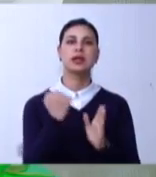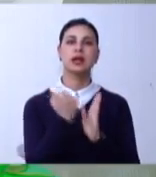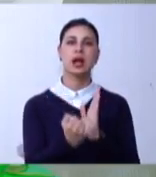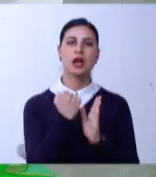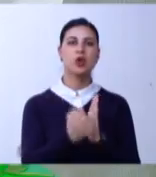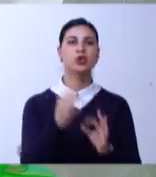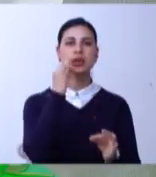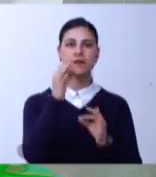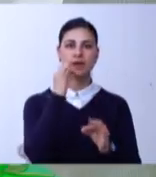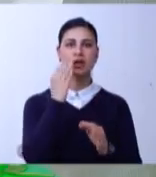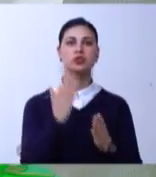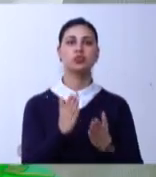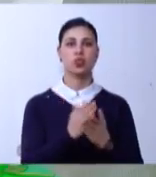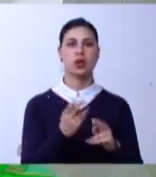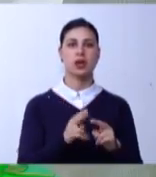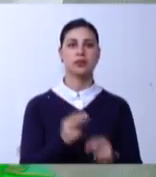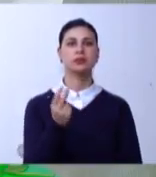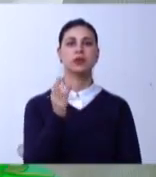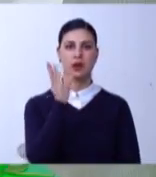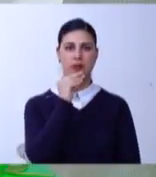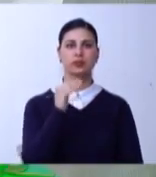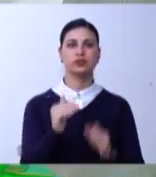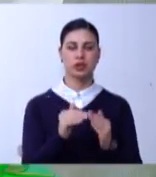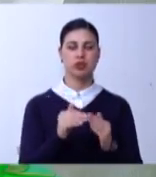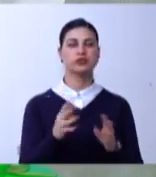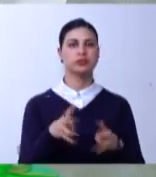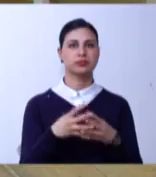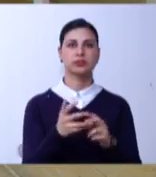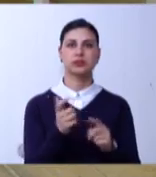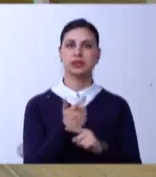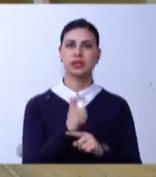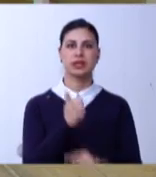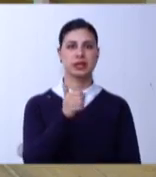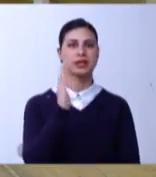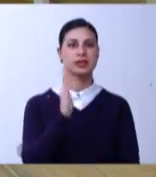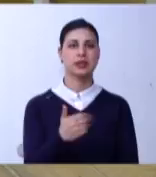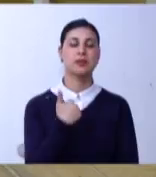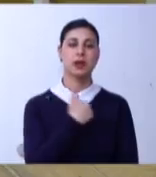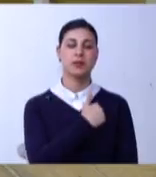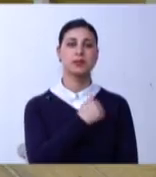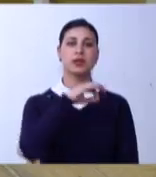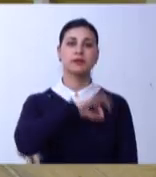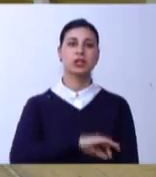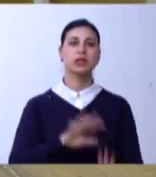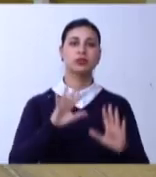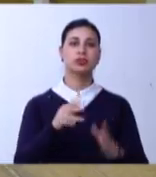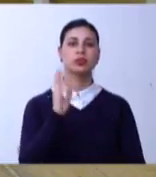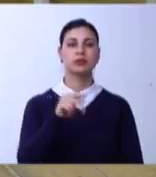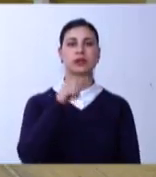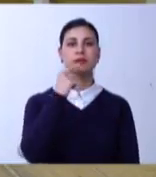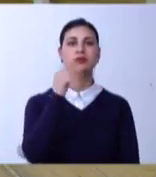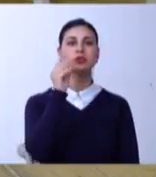ყველი, თუ გაქვთ ამისი შესაძლებლობა კომბინაციაში, მოკლედ ეს კარგი იქნება. მე უბრალოდ ვისარგებლებ შემთხვევით და ვიტყვი,